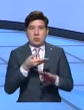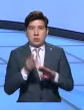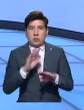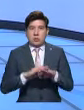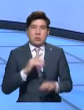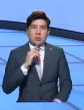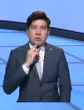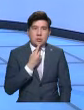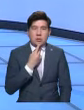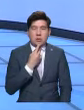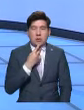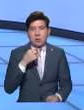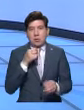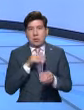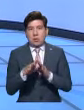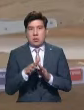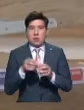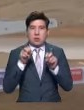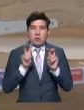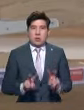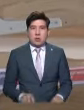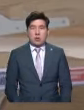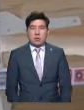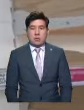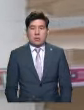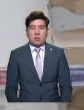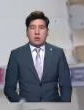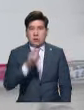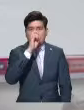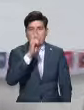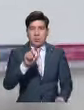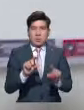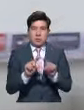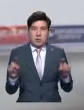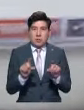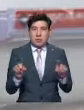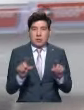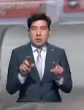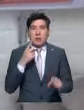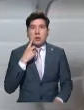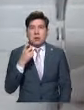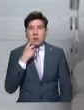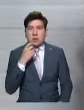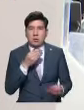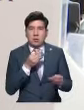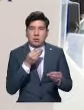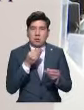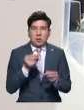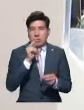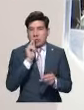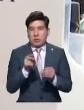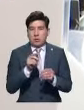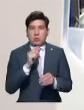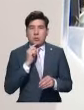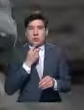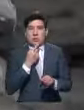айырылып қалуымыз әбден мүмкін, дейді мамандар. Еліміздегі дүкен сөрелерінен қант жоғалып кетуі әбден мүмкін. Қазақстан қант және